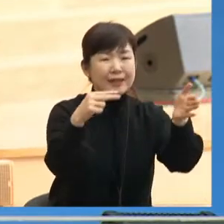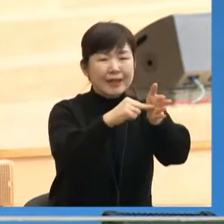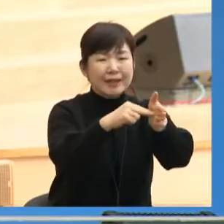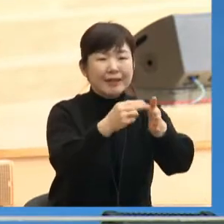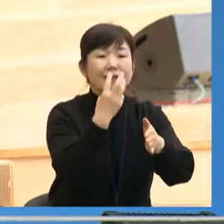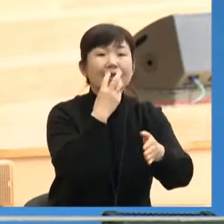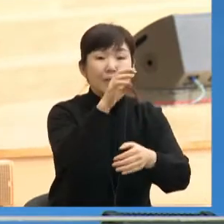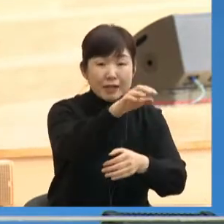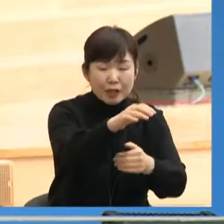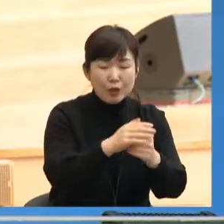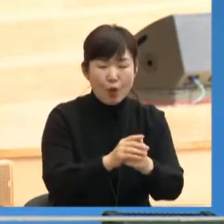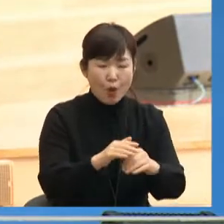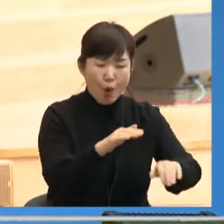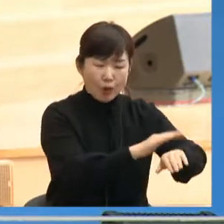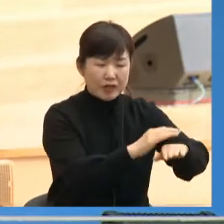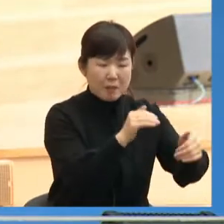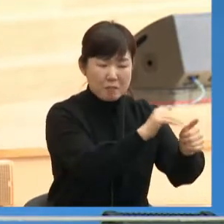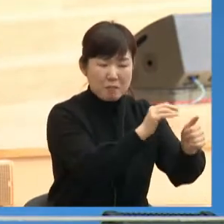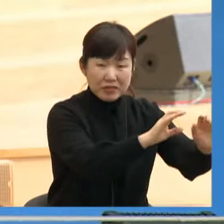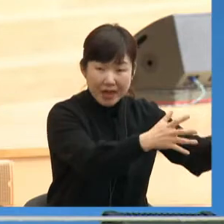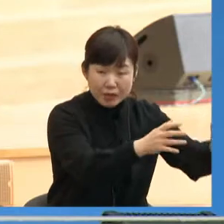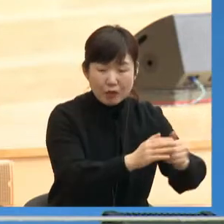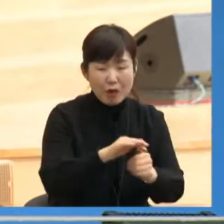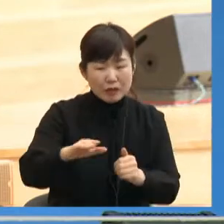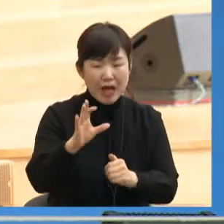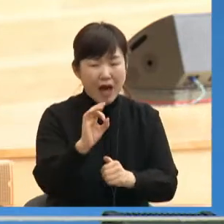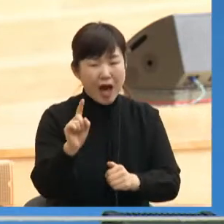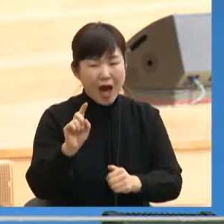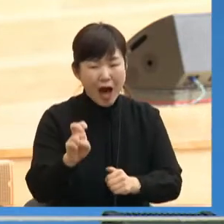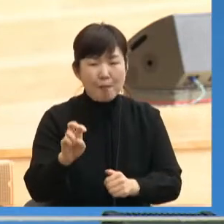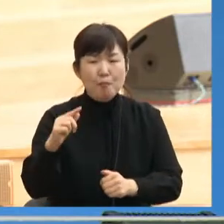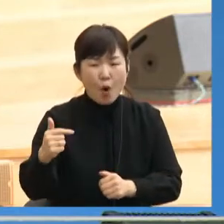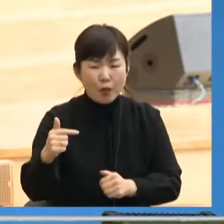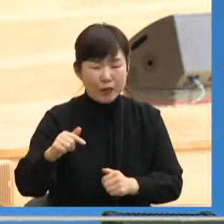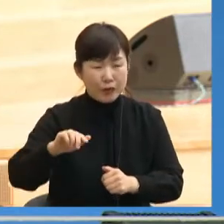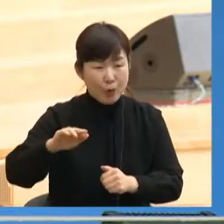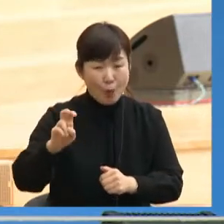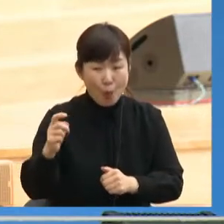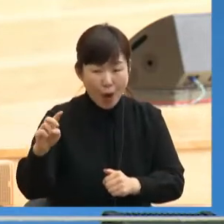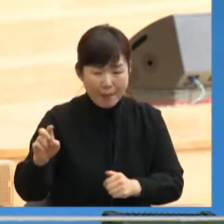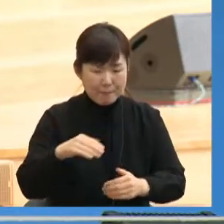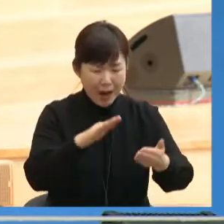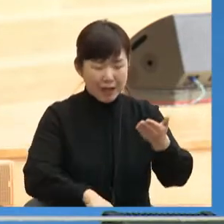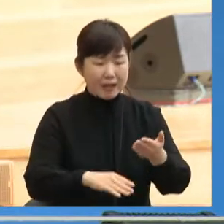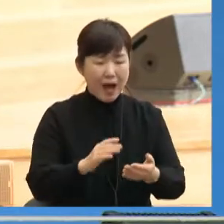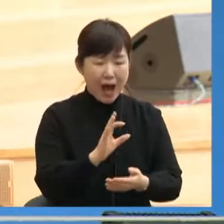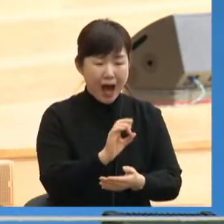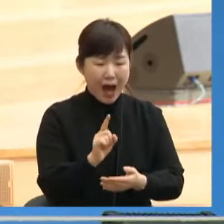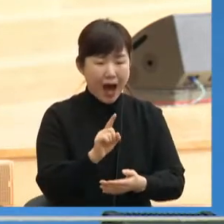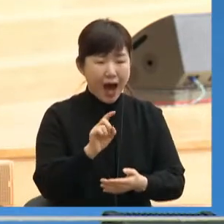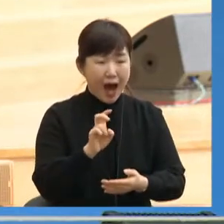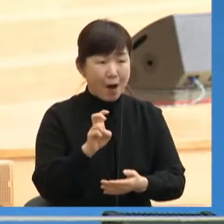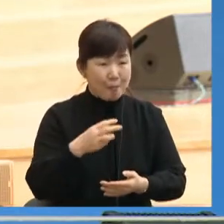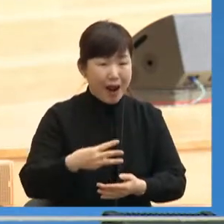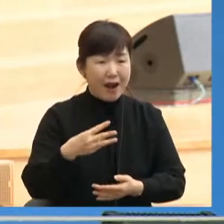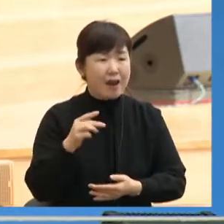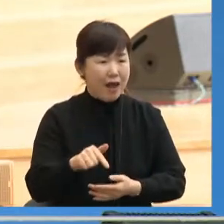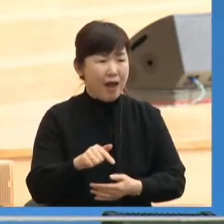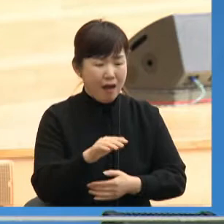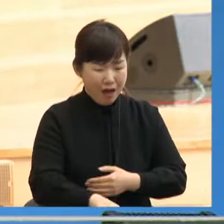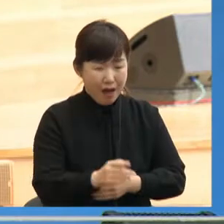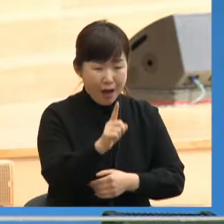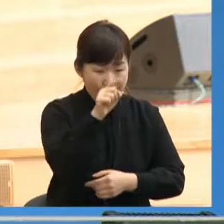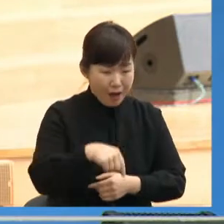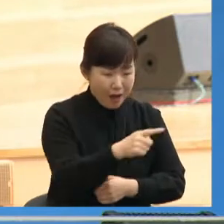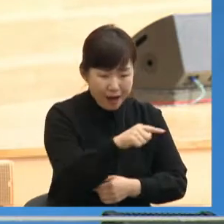블레셋이 있었고요. 오른쪽으로는 암몬과 모압과 에돔이 있었어요. 아래는 뭐가 있었냐면 아말렉이 있었어요. 이 모든 땅들을